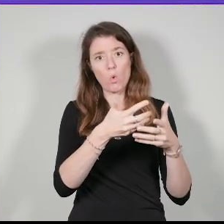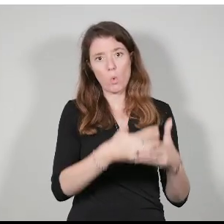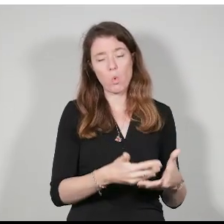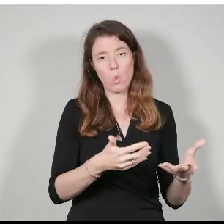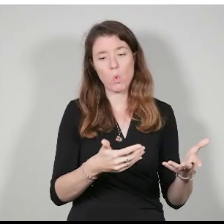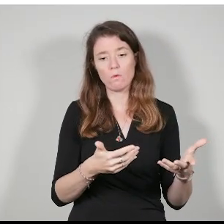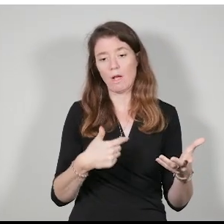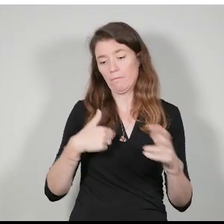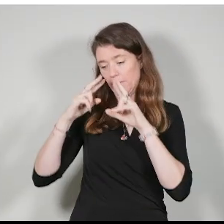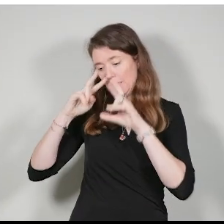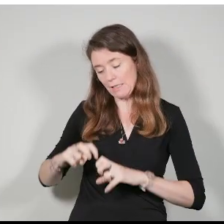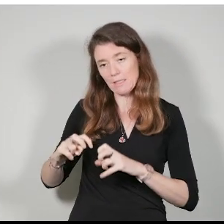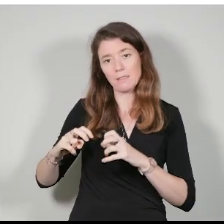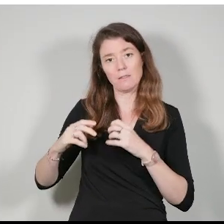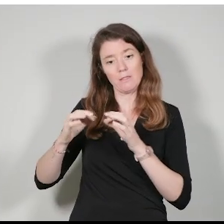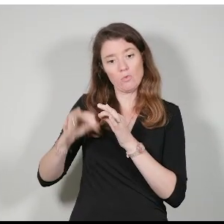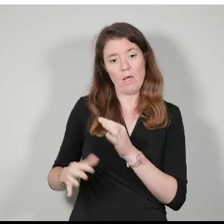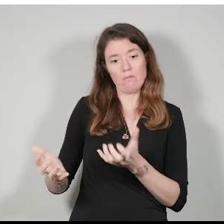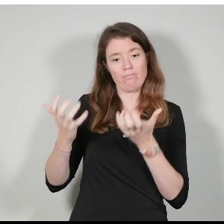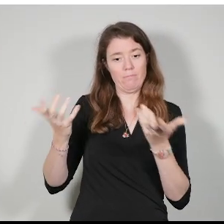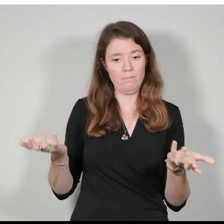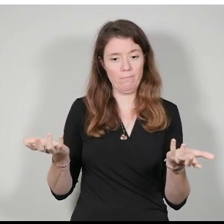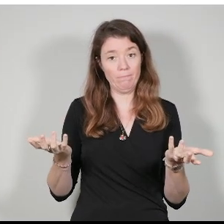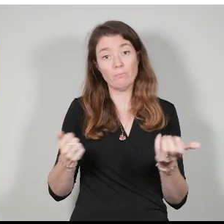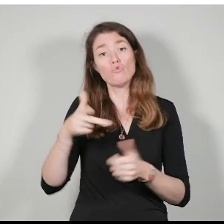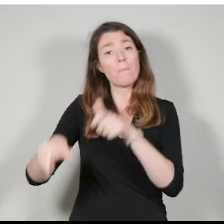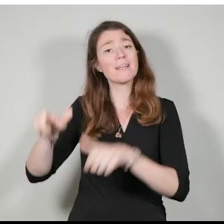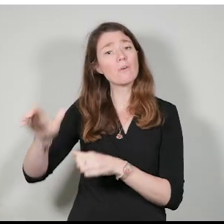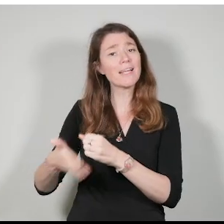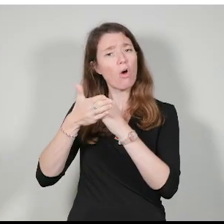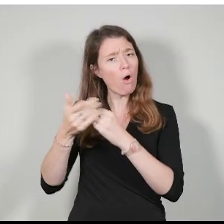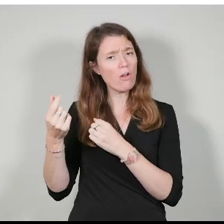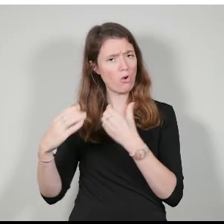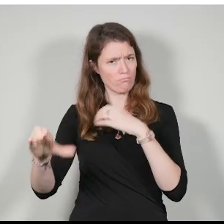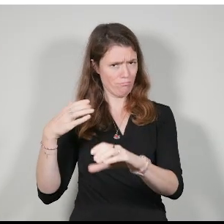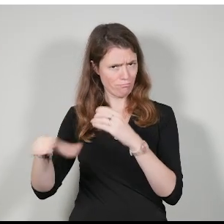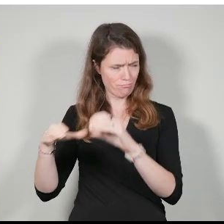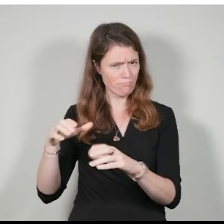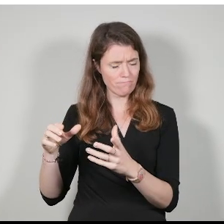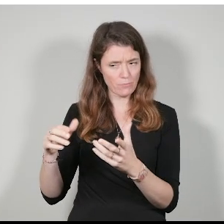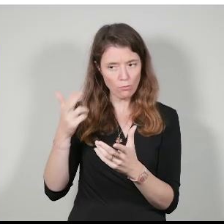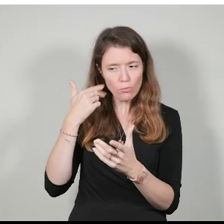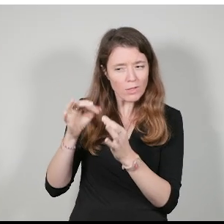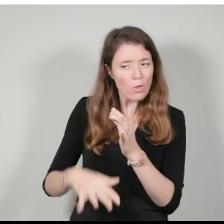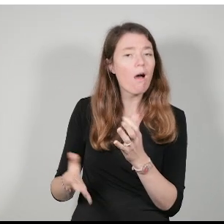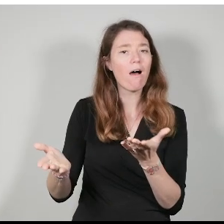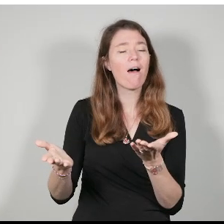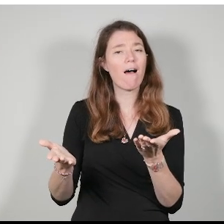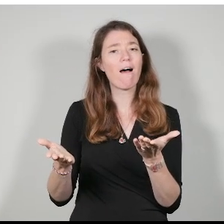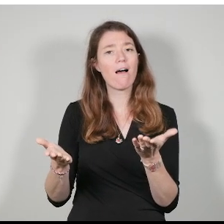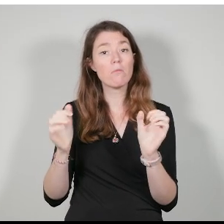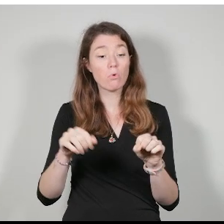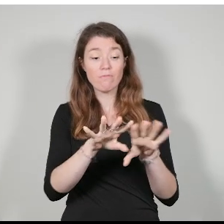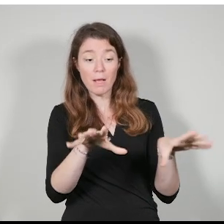notre analyse, de notre enquête auprès d'un grand nombre d'aidants monétarisés. Donc on a pu entrer dans des